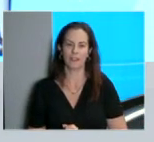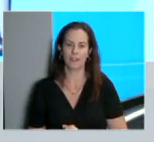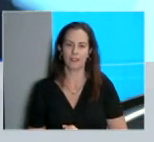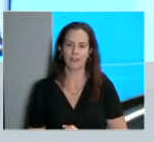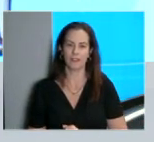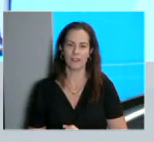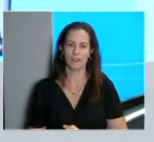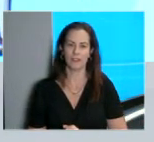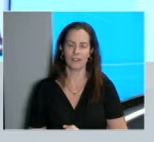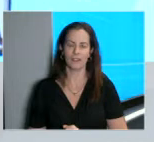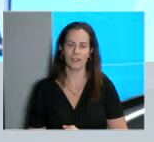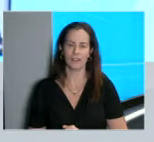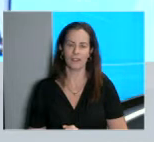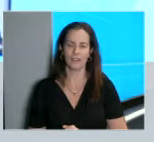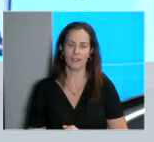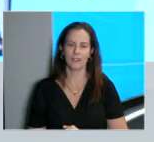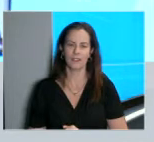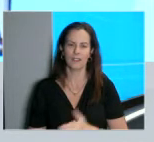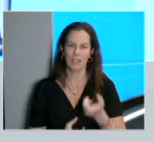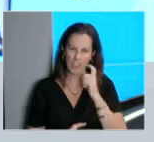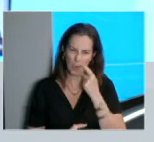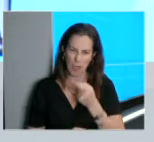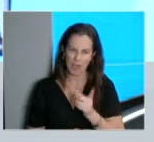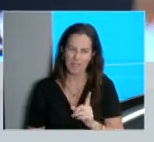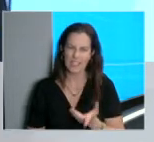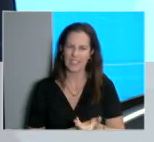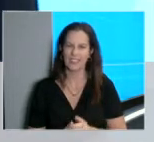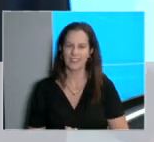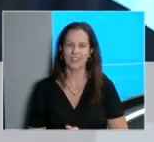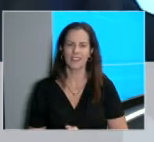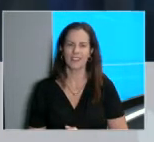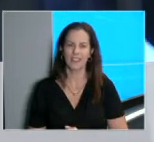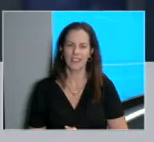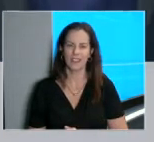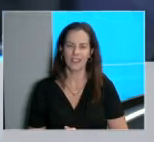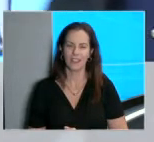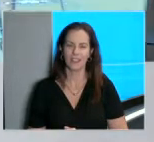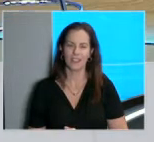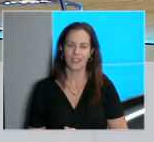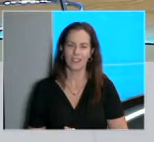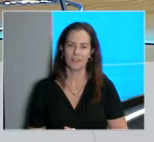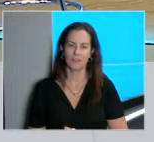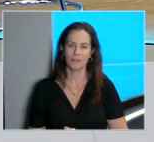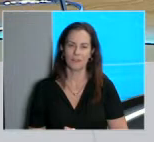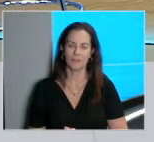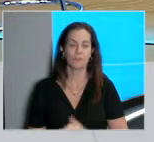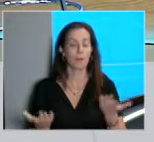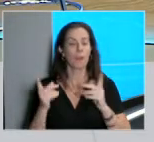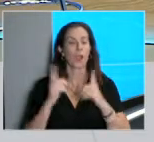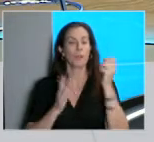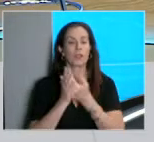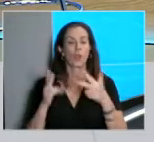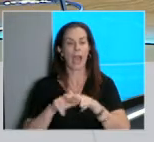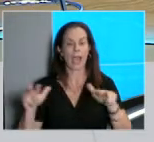זה? זה אהוד ברק מחופש לאישה? אולי. הוא פה אביב נורי. מה קורה